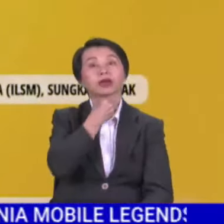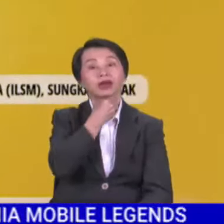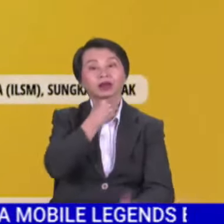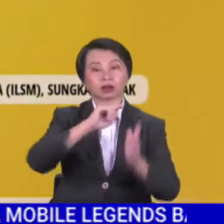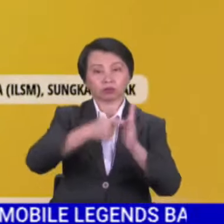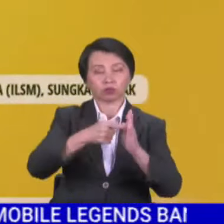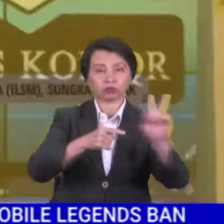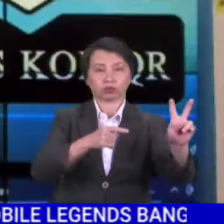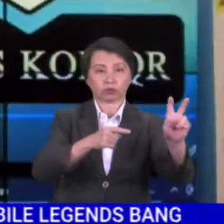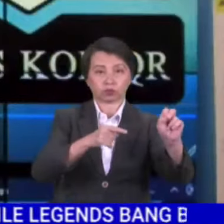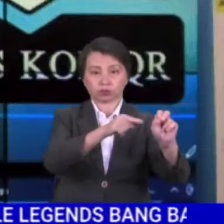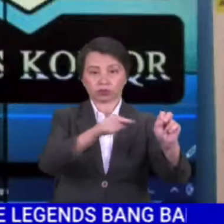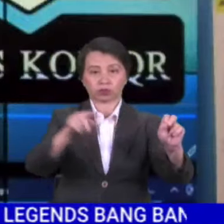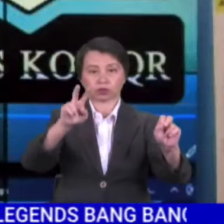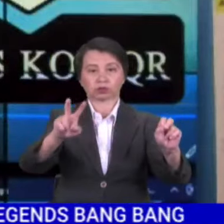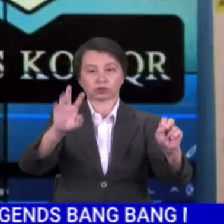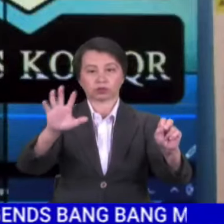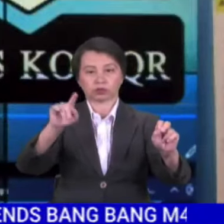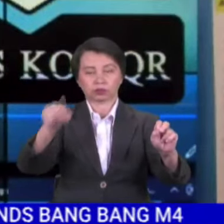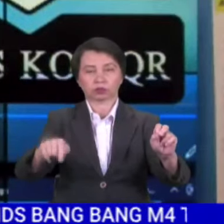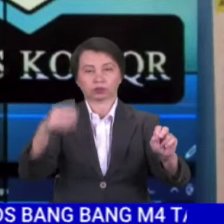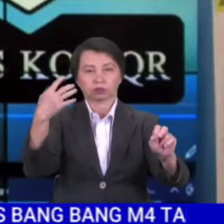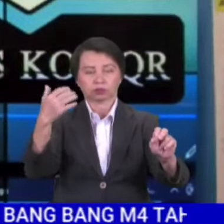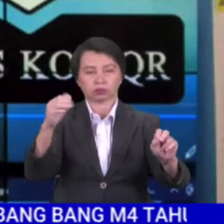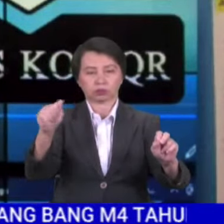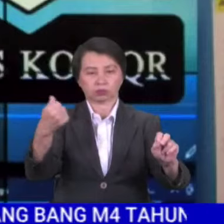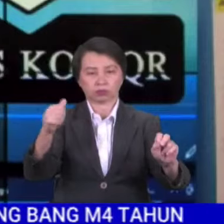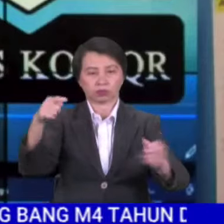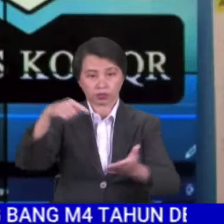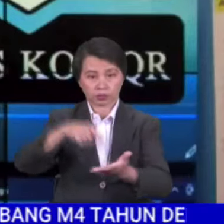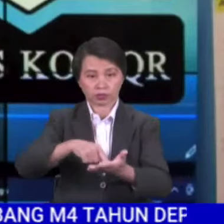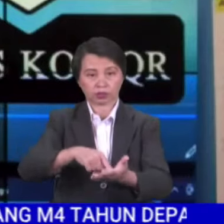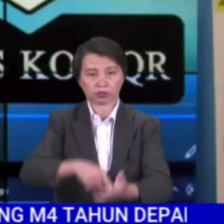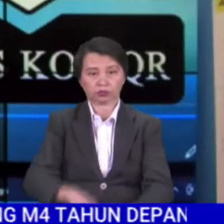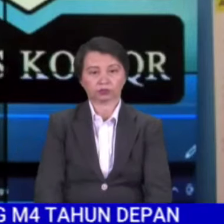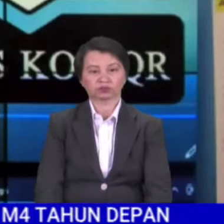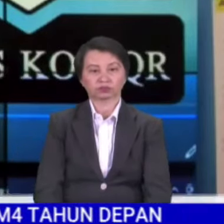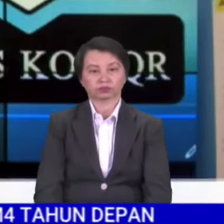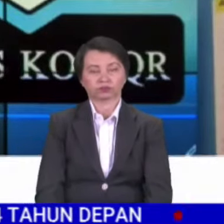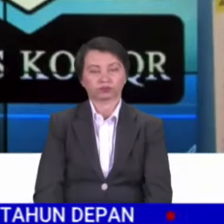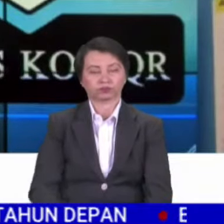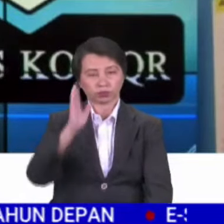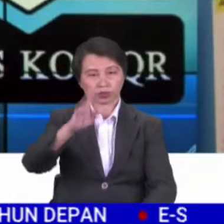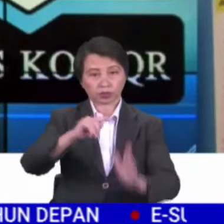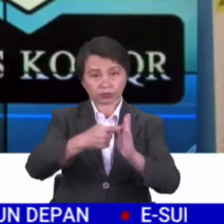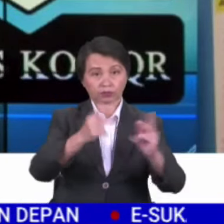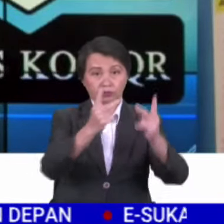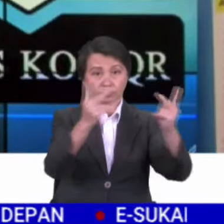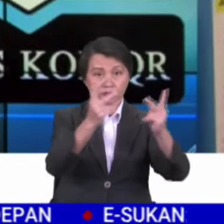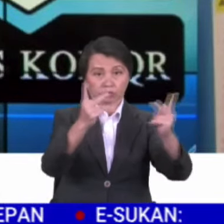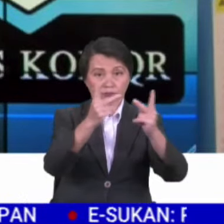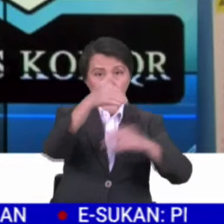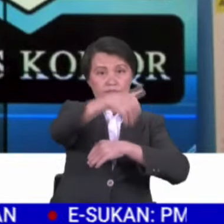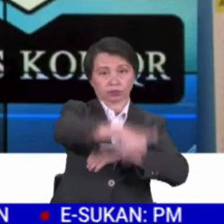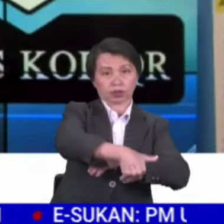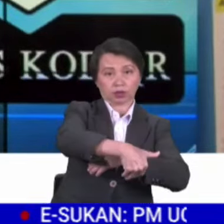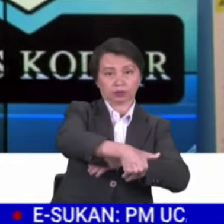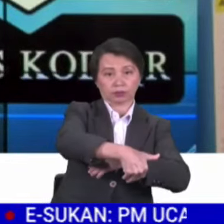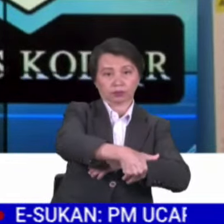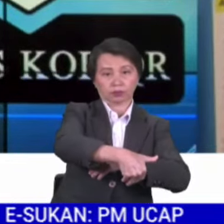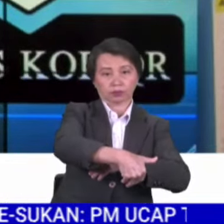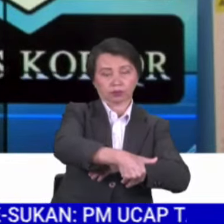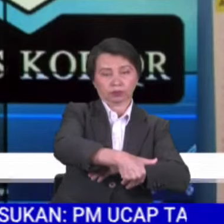bermula 20 sehingga 22 Oktober ini. Kita ada Forum Perdana Hari Islam yang akan berlangsung pada hari Khamis malam, yang